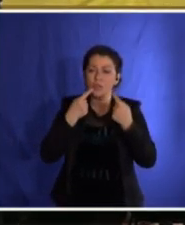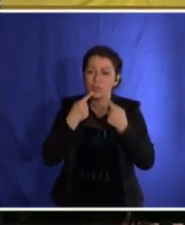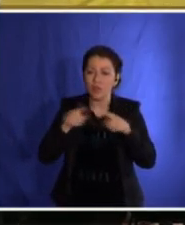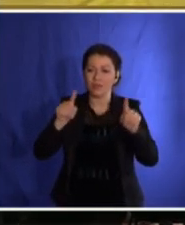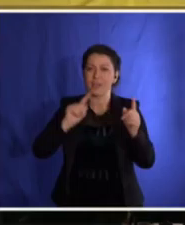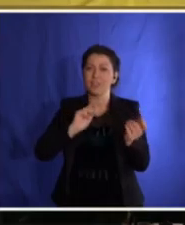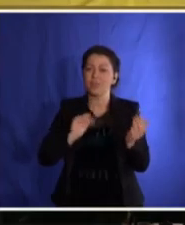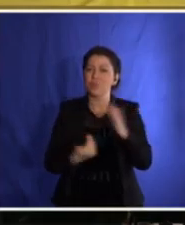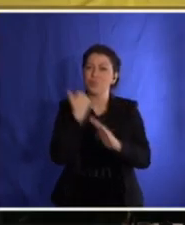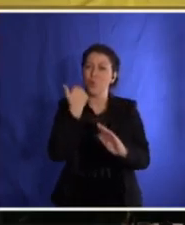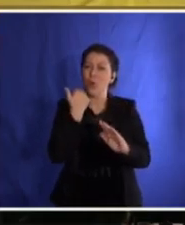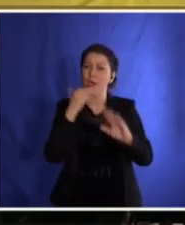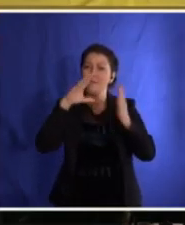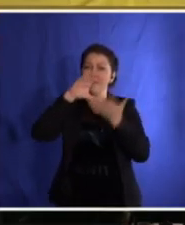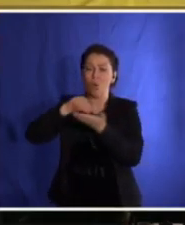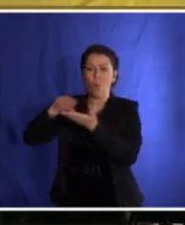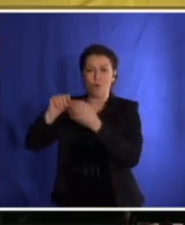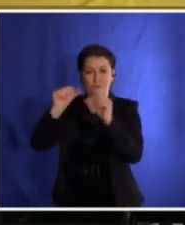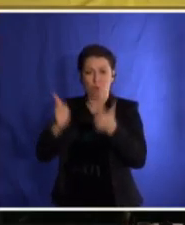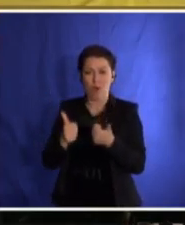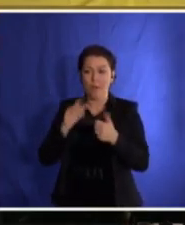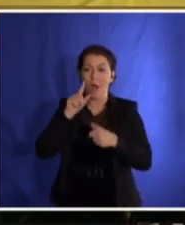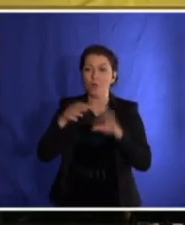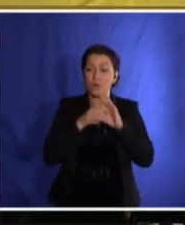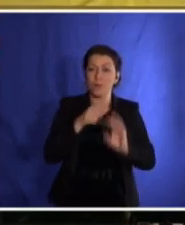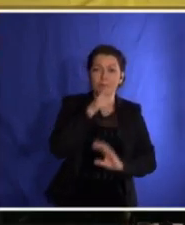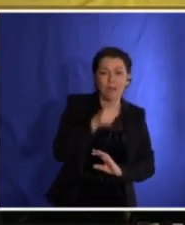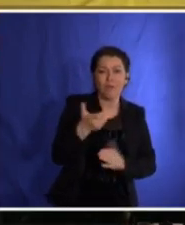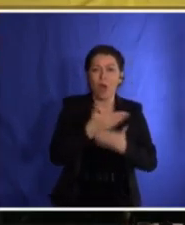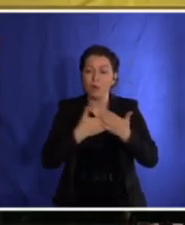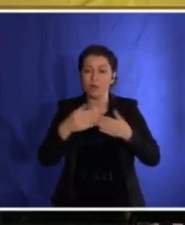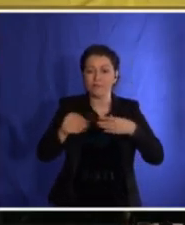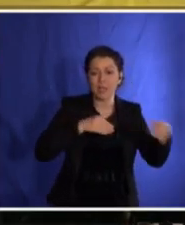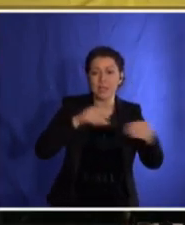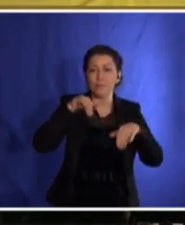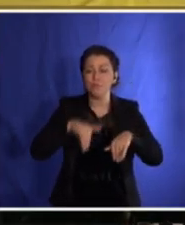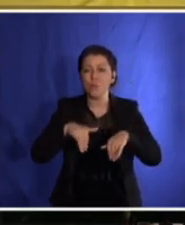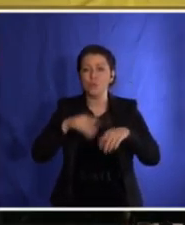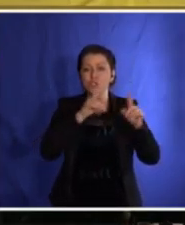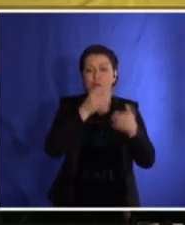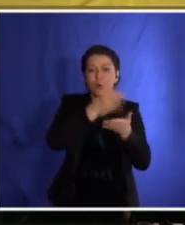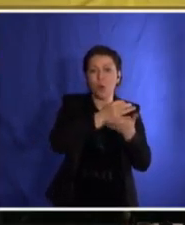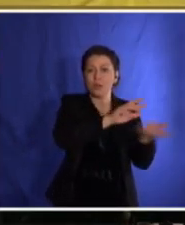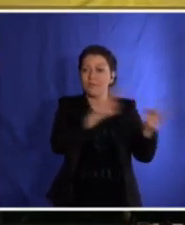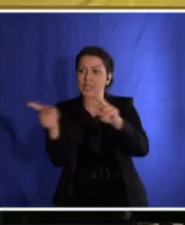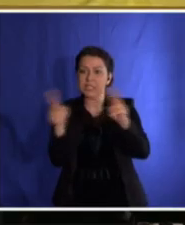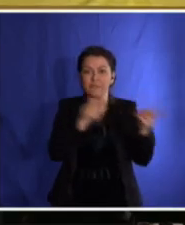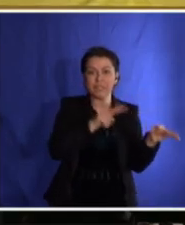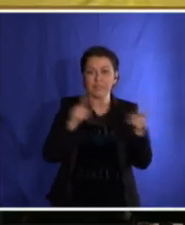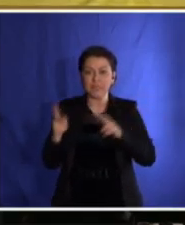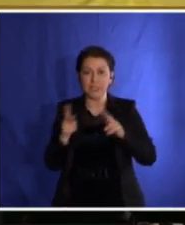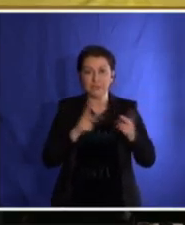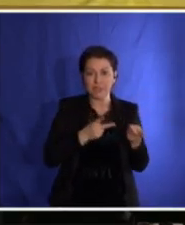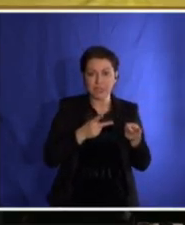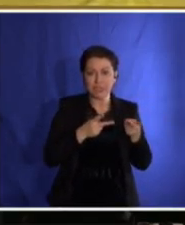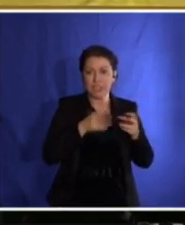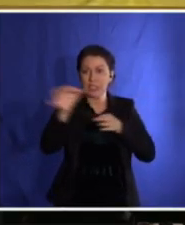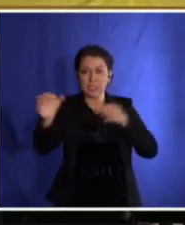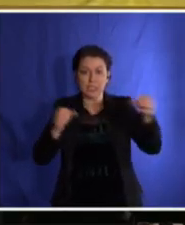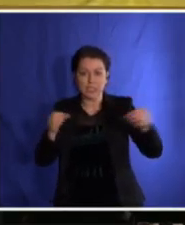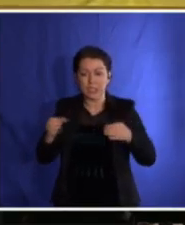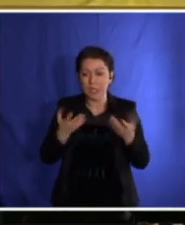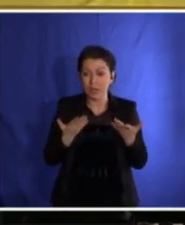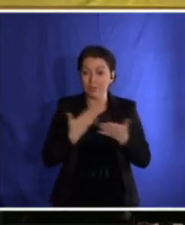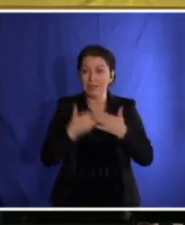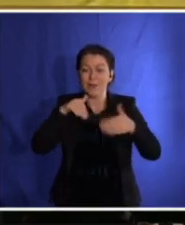immer flexibler im Beruf, in der Ausbildung, oft mit Standortwechseln. Daher braucht es neue Wohnformen, Smart